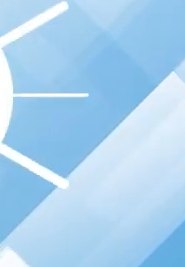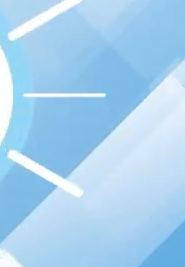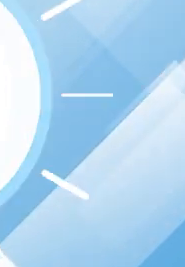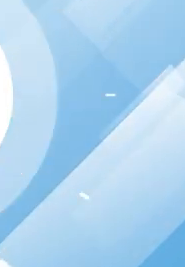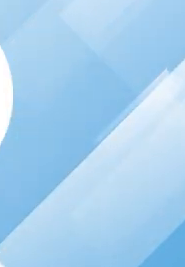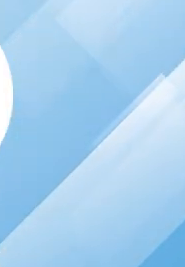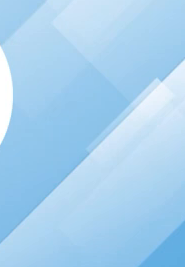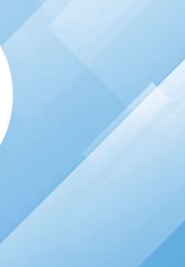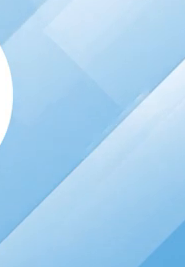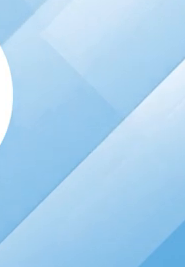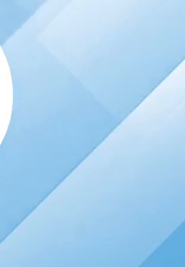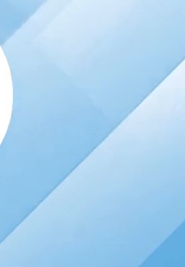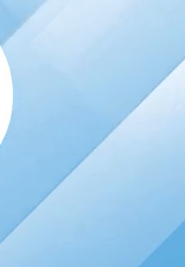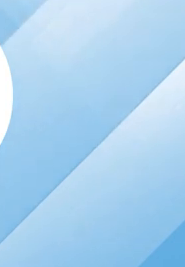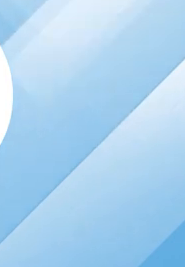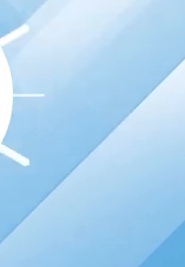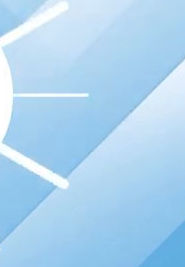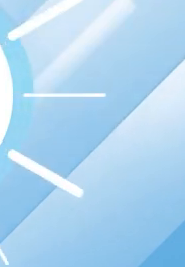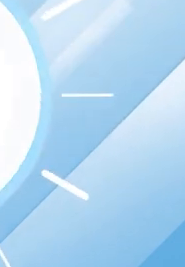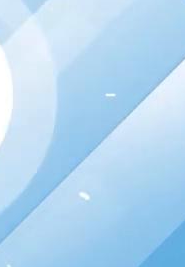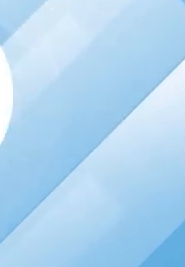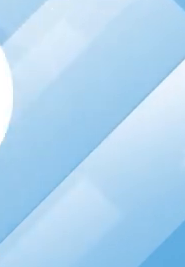있습니다 n